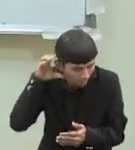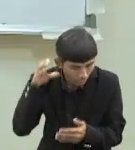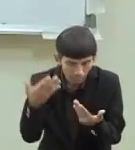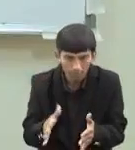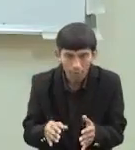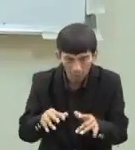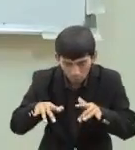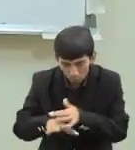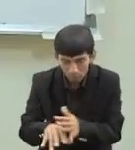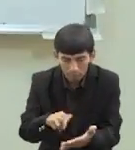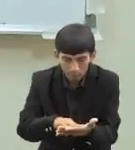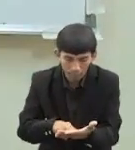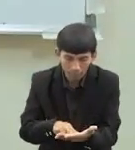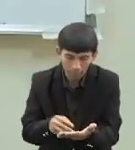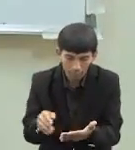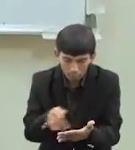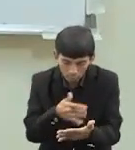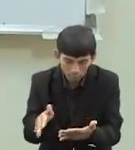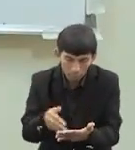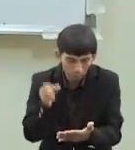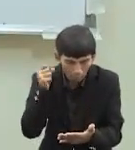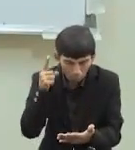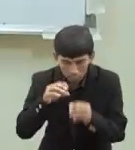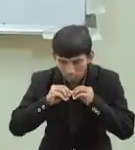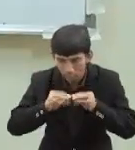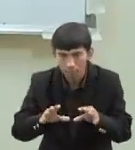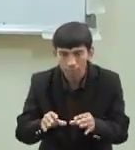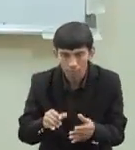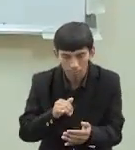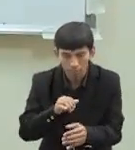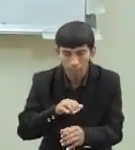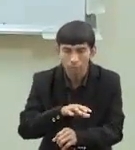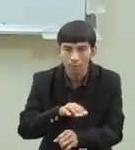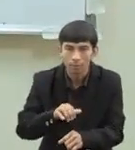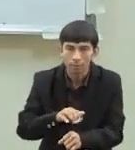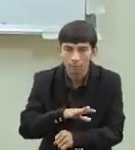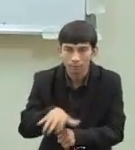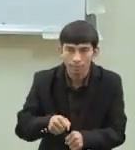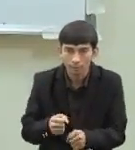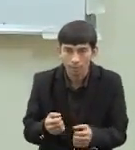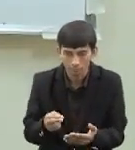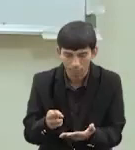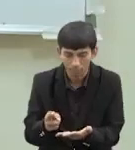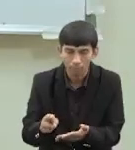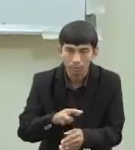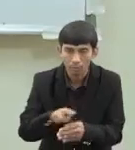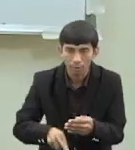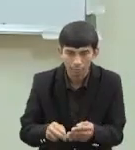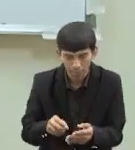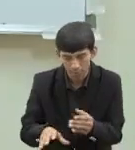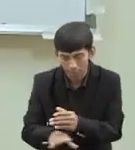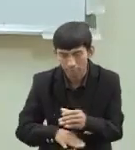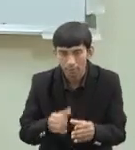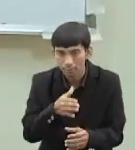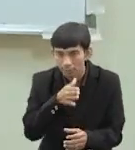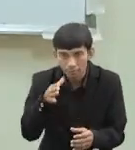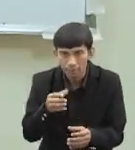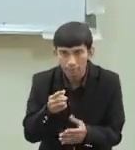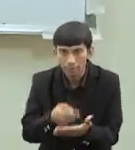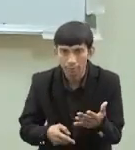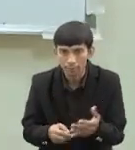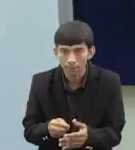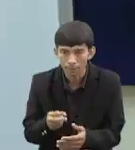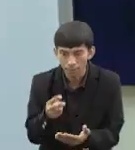tọa bị sạp hai, cho rùm an, cho rùm sâu hai nâng ai dô chấp mát tha tao và đề cảm chìa dương biên phò cả sĩ cảm ấy khá là. Con đấng á